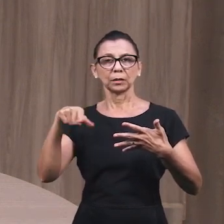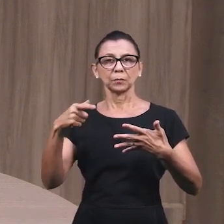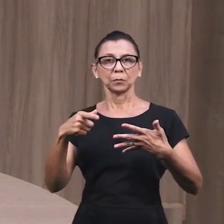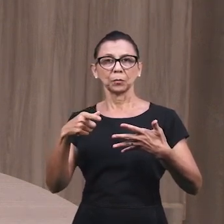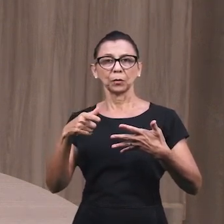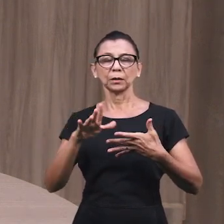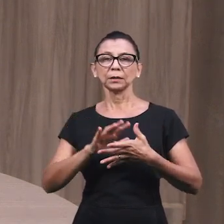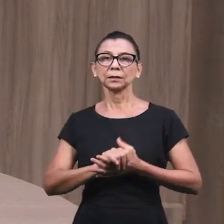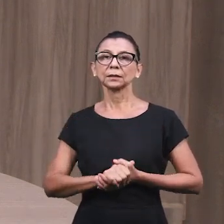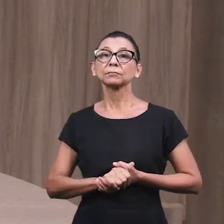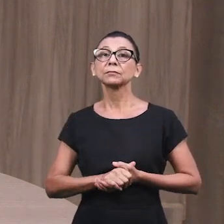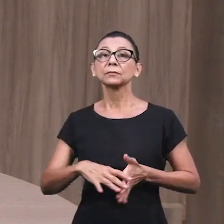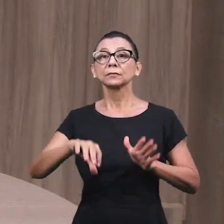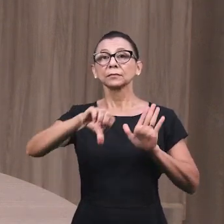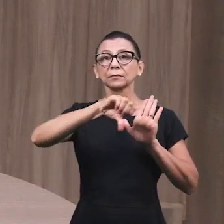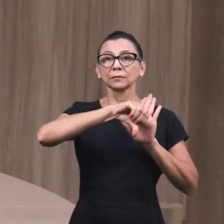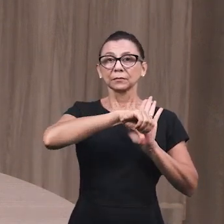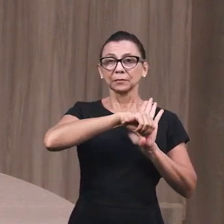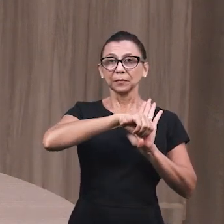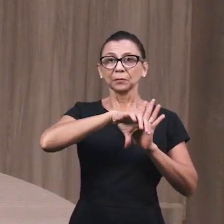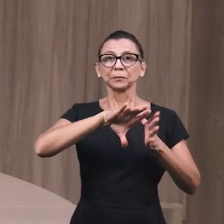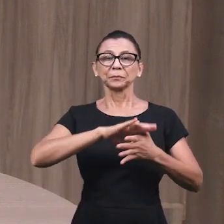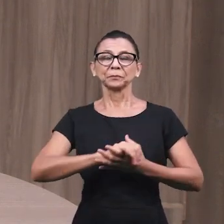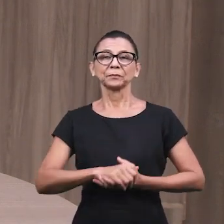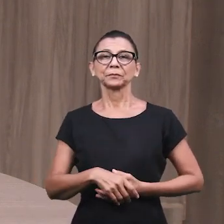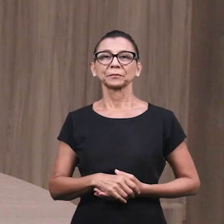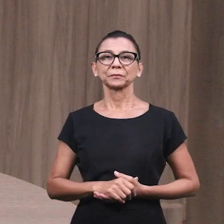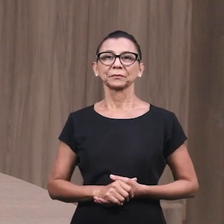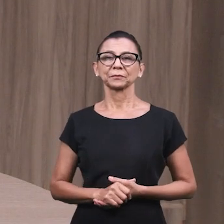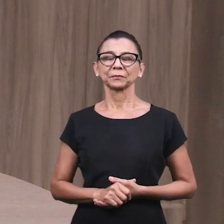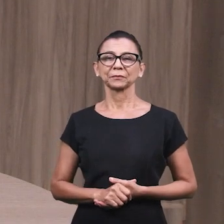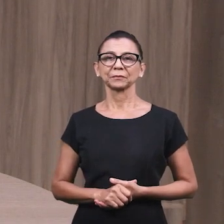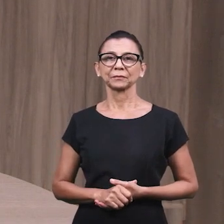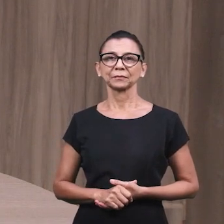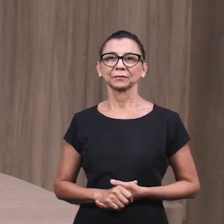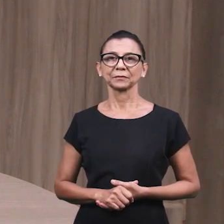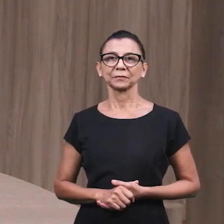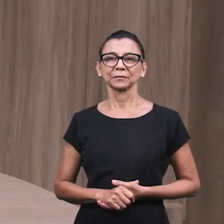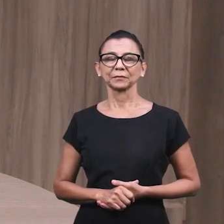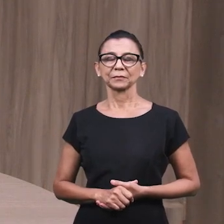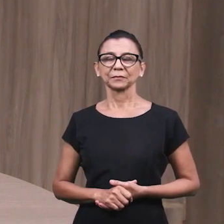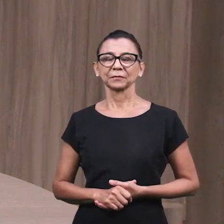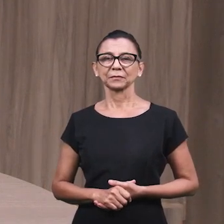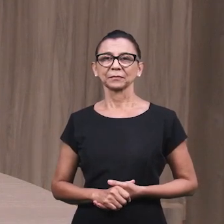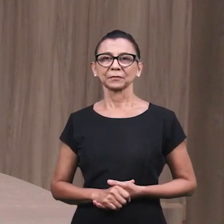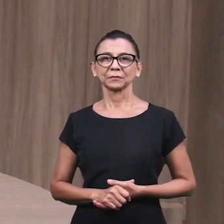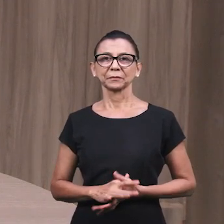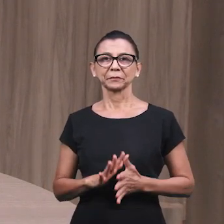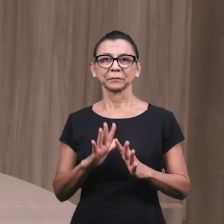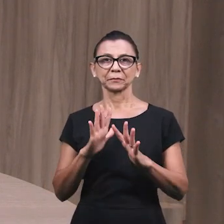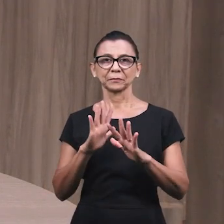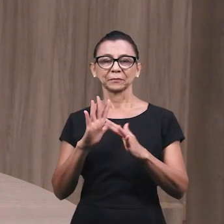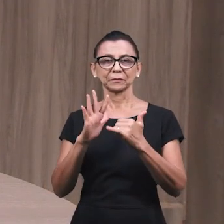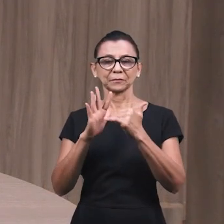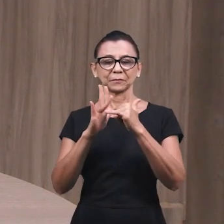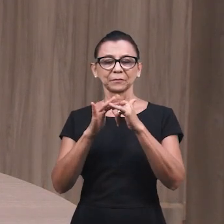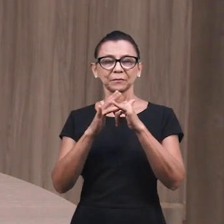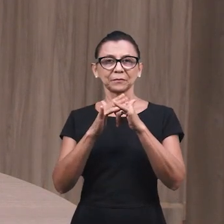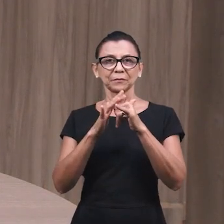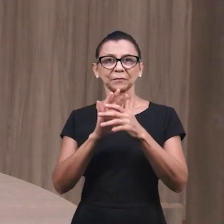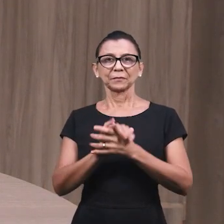bémol dans l'harmonica, dans la mélodica. Nous allons voir.